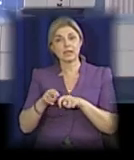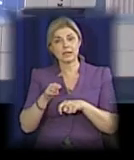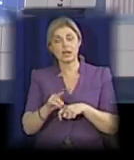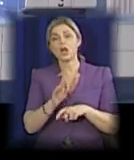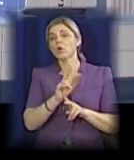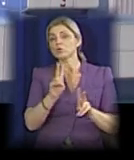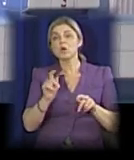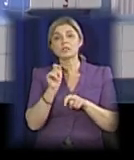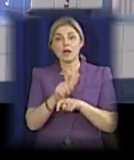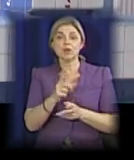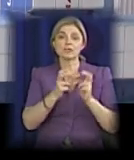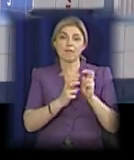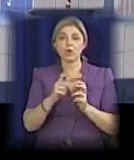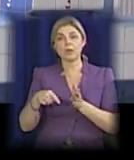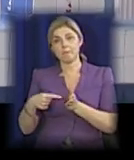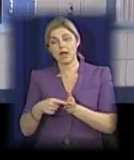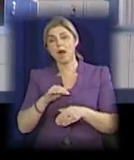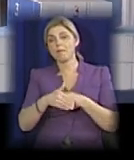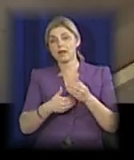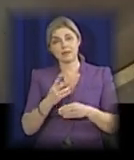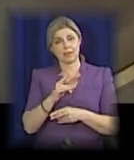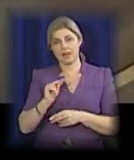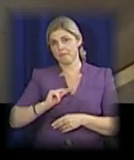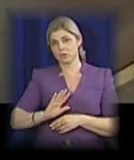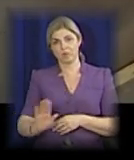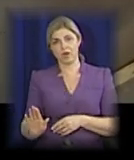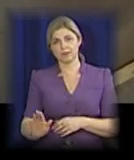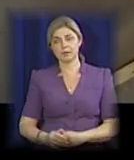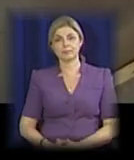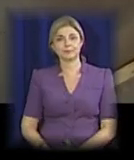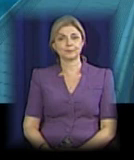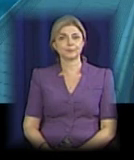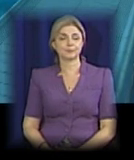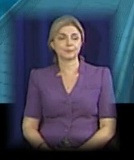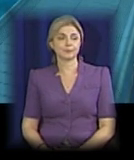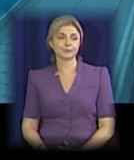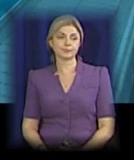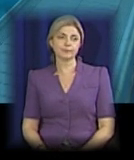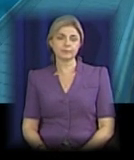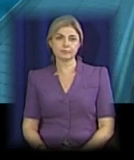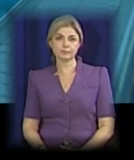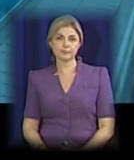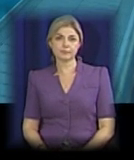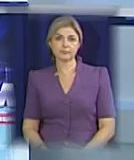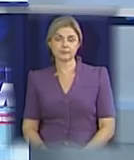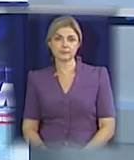замовником, завод чи місто, басейн не працюватиме. Марія Савицька, Артем Белібов, телевізійні новини